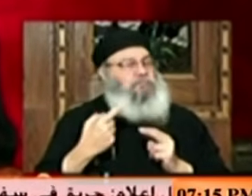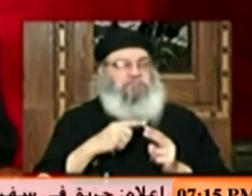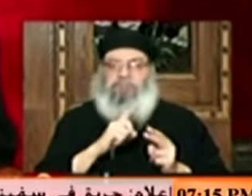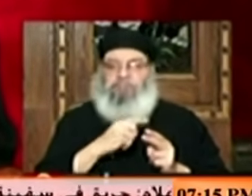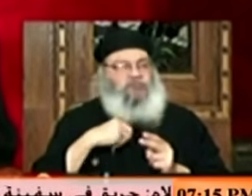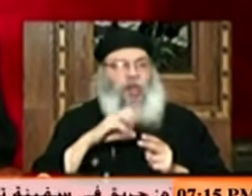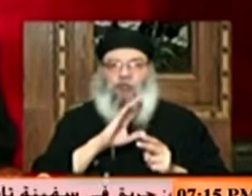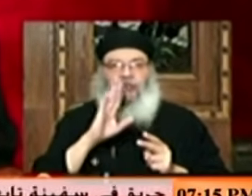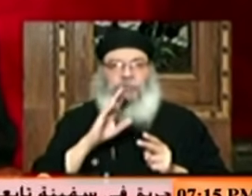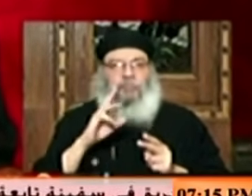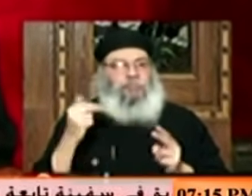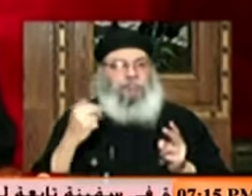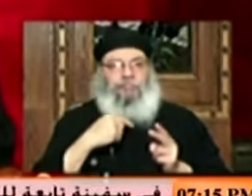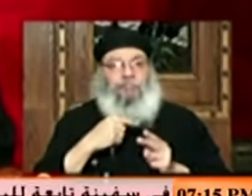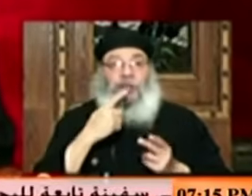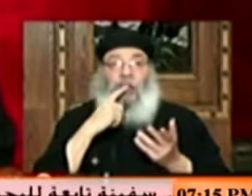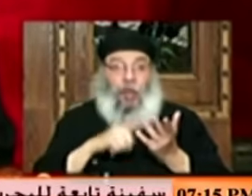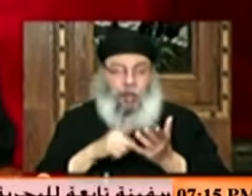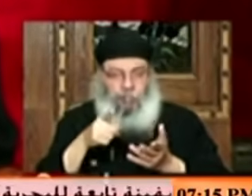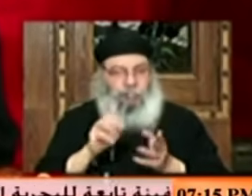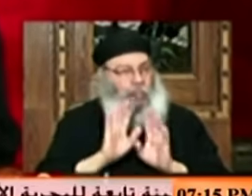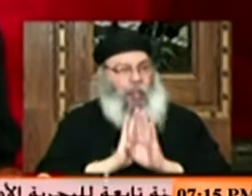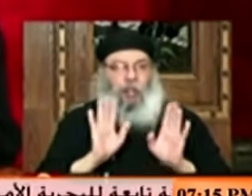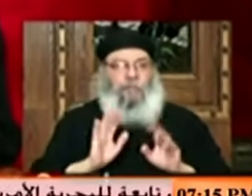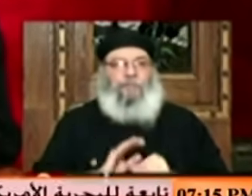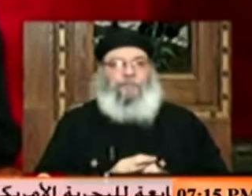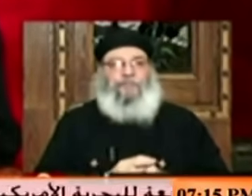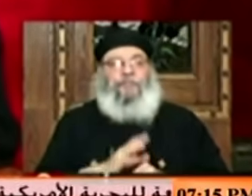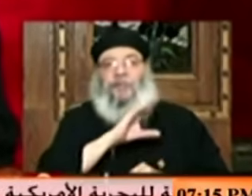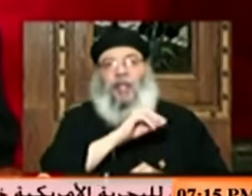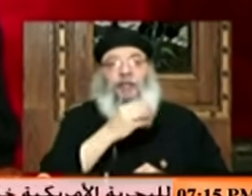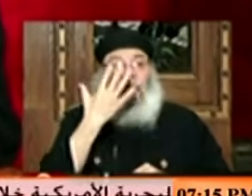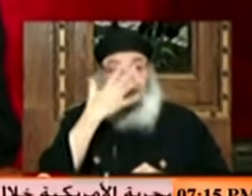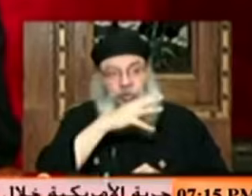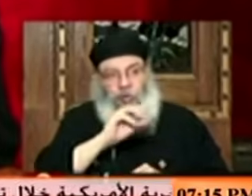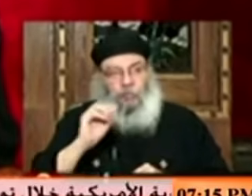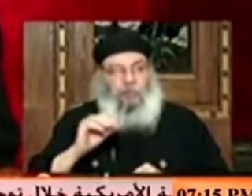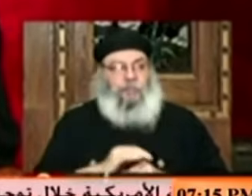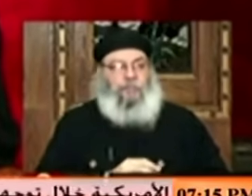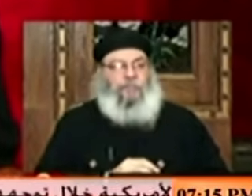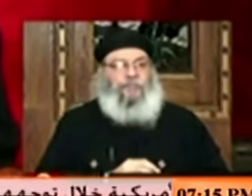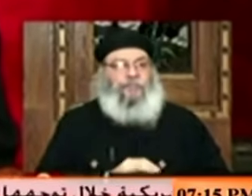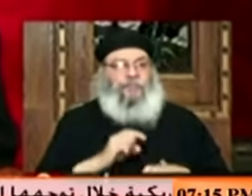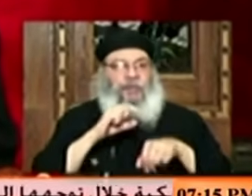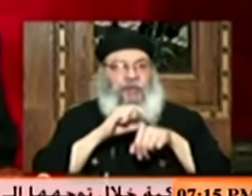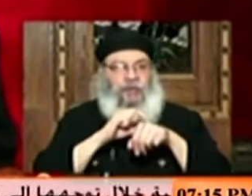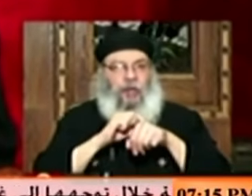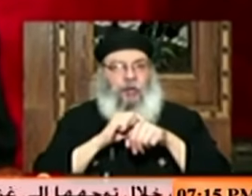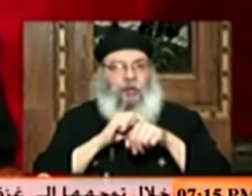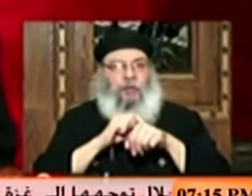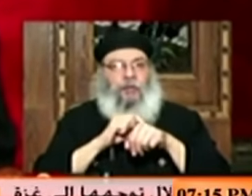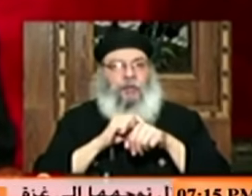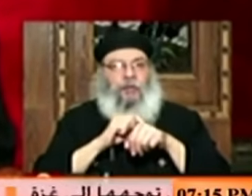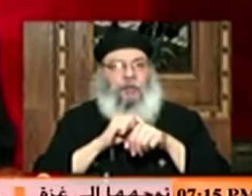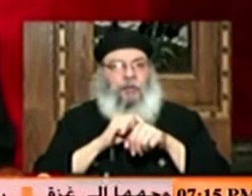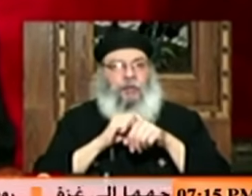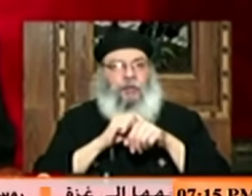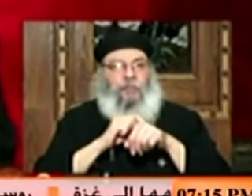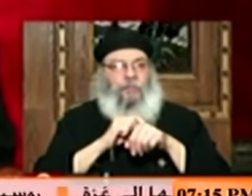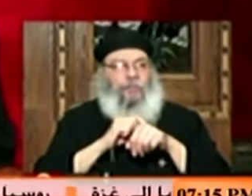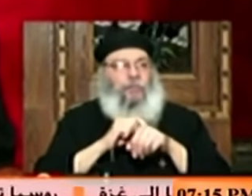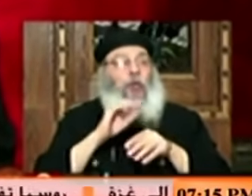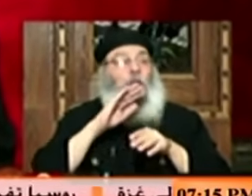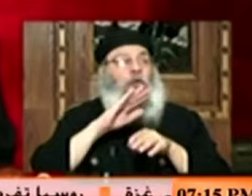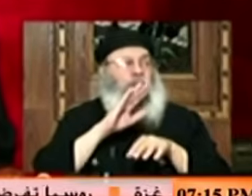الحقيقه اقول لك احيان يشبهها تشبيه لطيف قوي يقول لك الانسان يحط ايديه ايديه مش